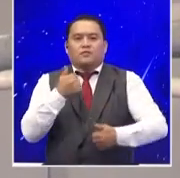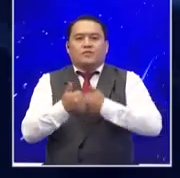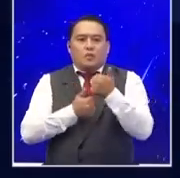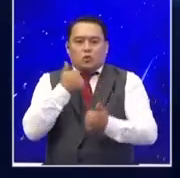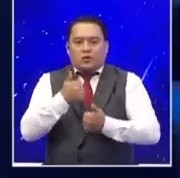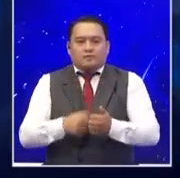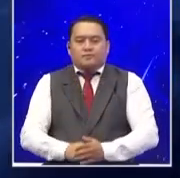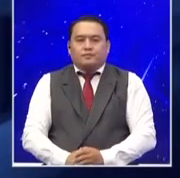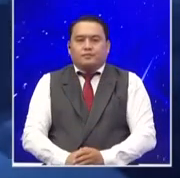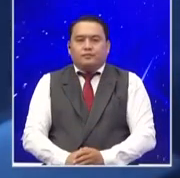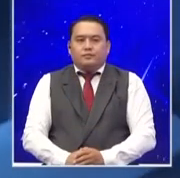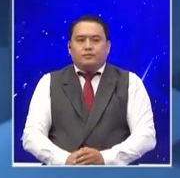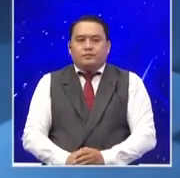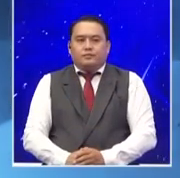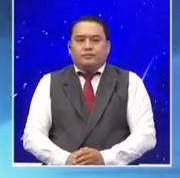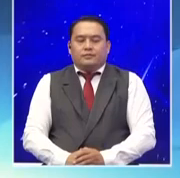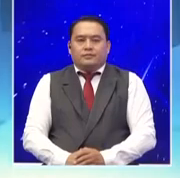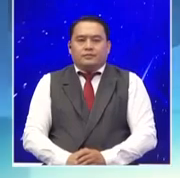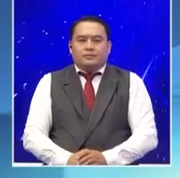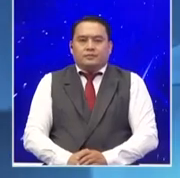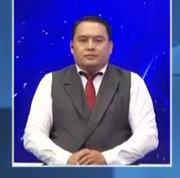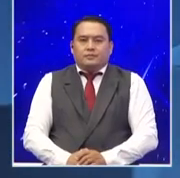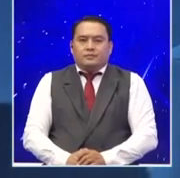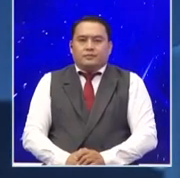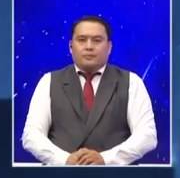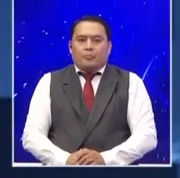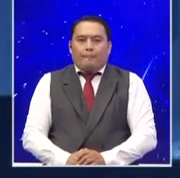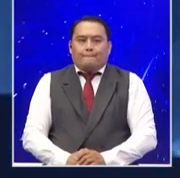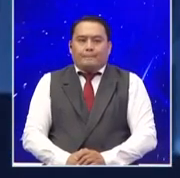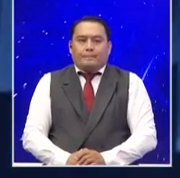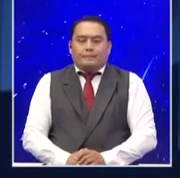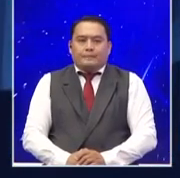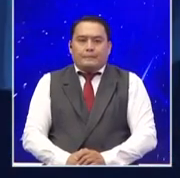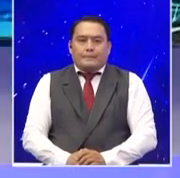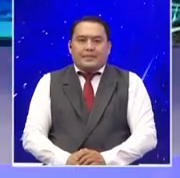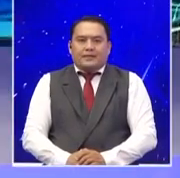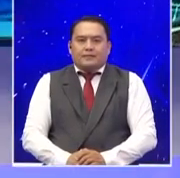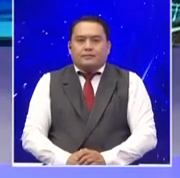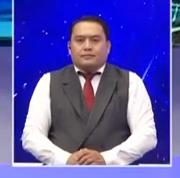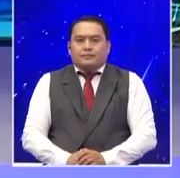Казахстана. Алексей Ицуев, Аркан Шинтаев, Яблай Кутукбай, телеканал ЖТСУ.